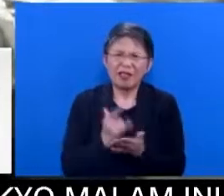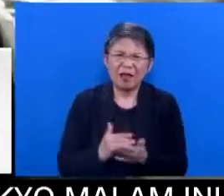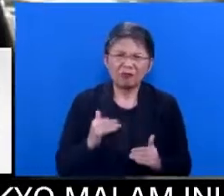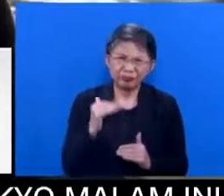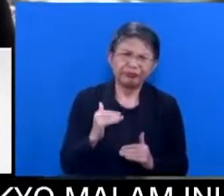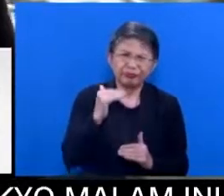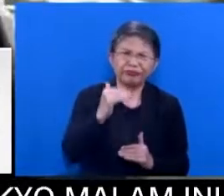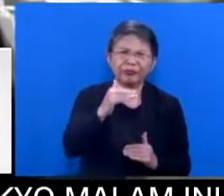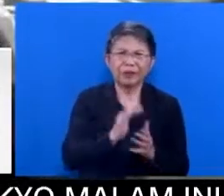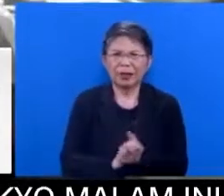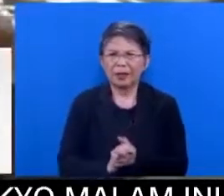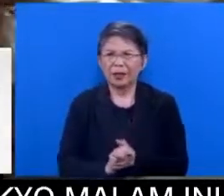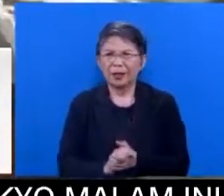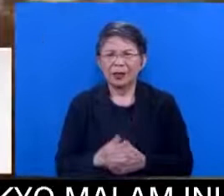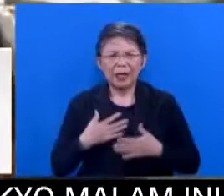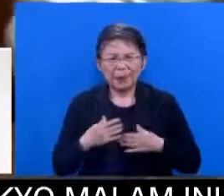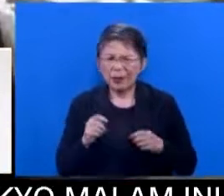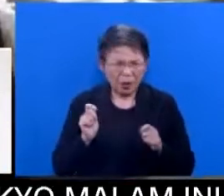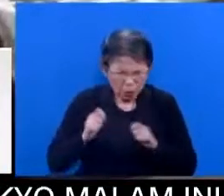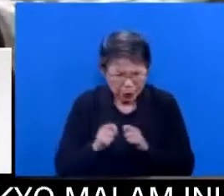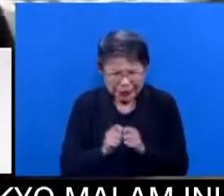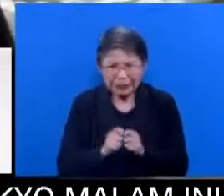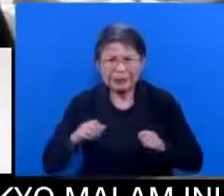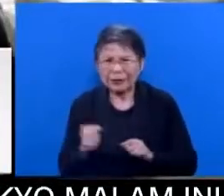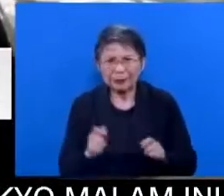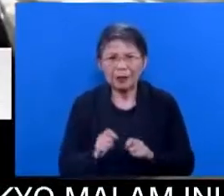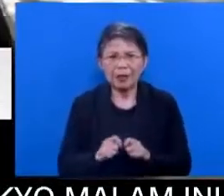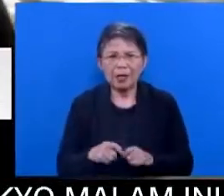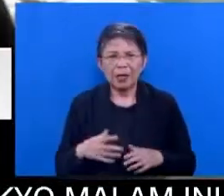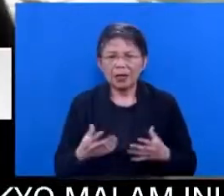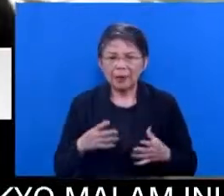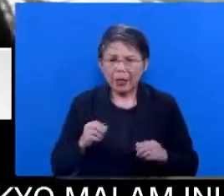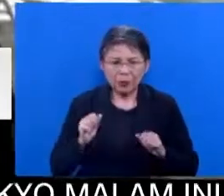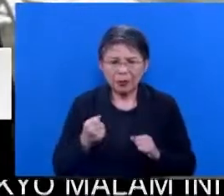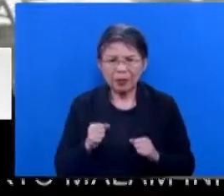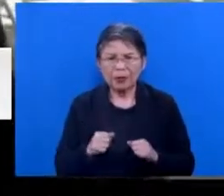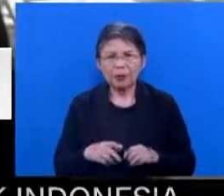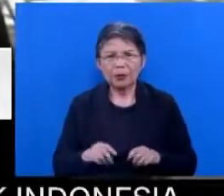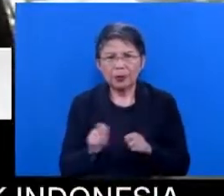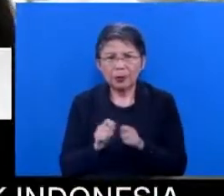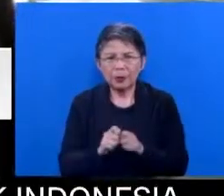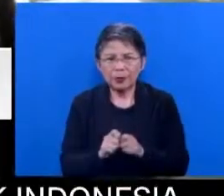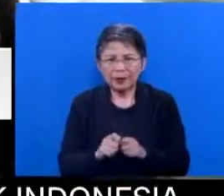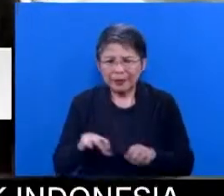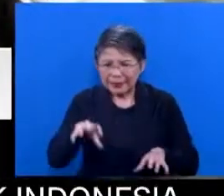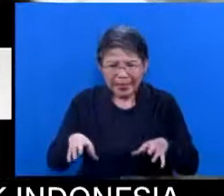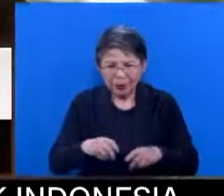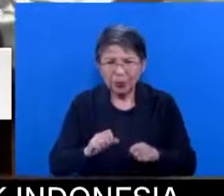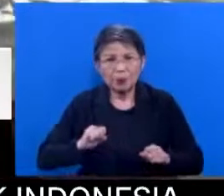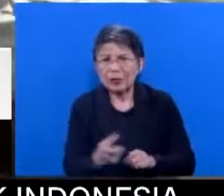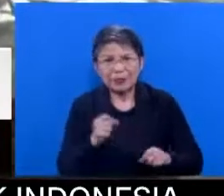gratis. Distribusinya adalah ke rumah sakit. Kami tidak belum, sampai saat ini belum punya mekanisme untuk